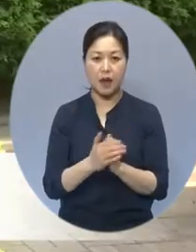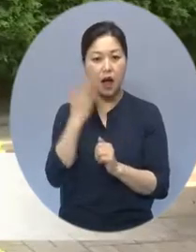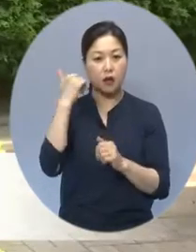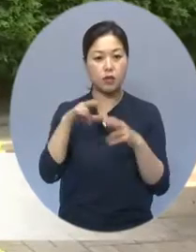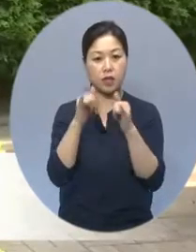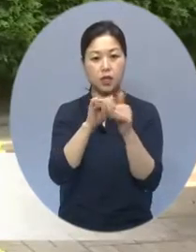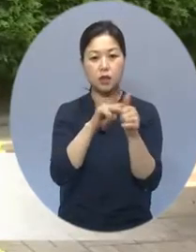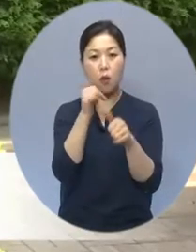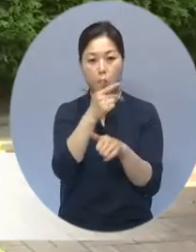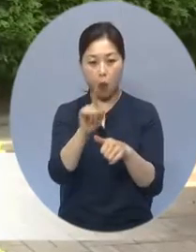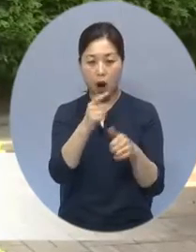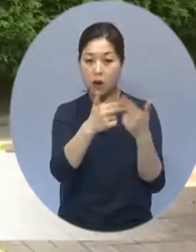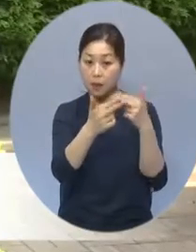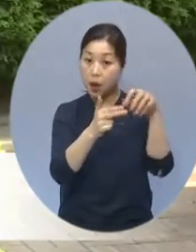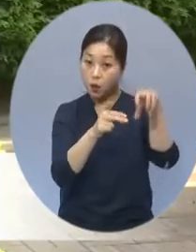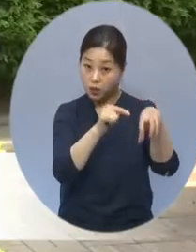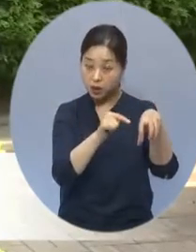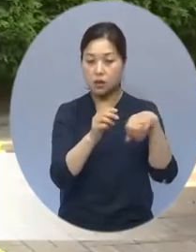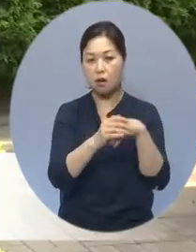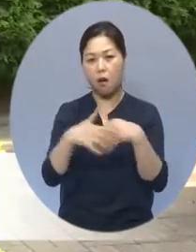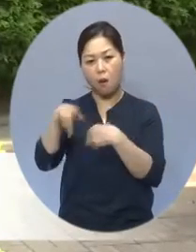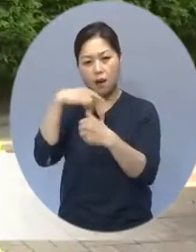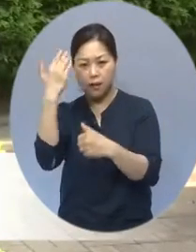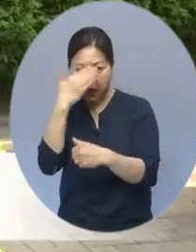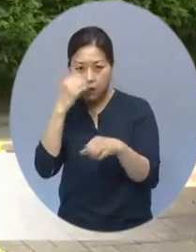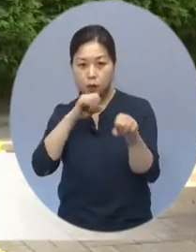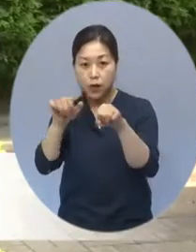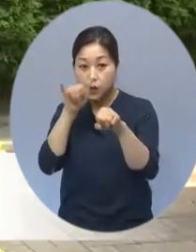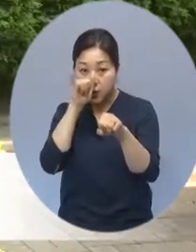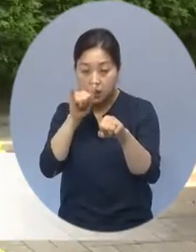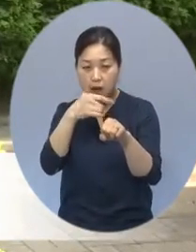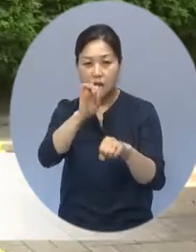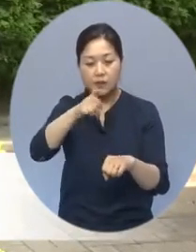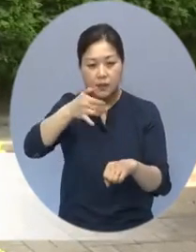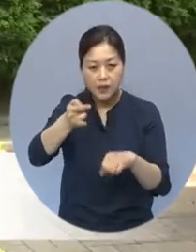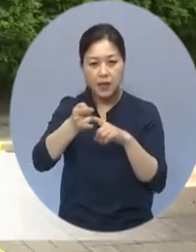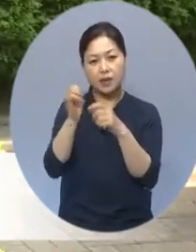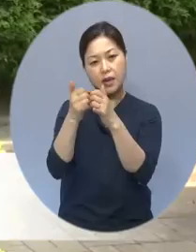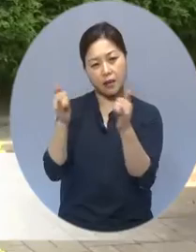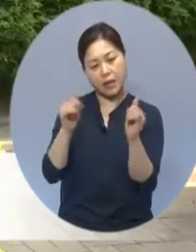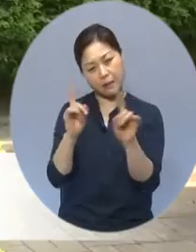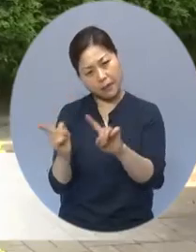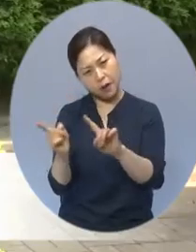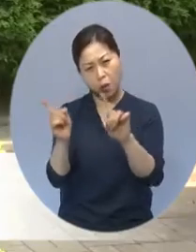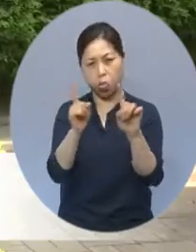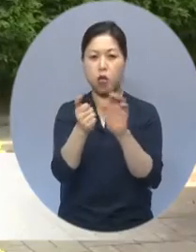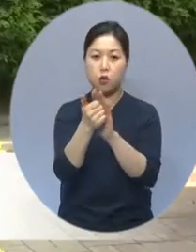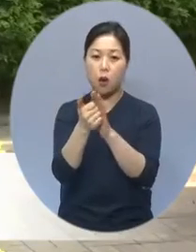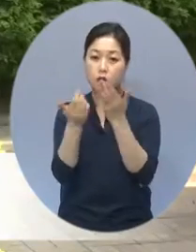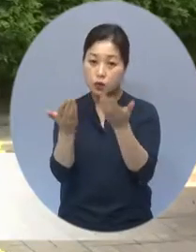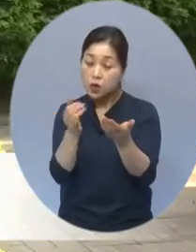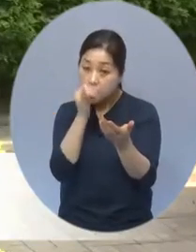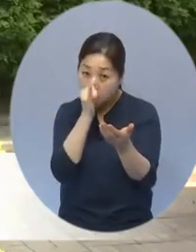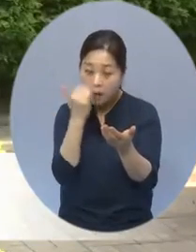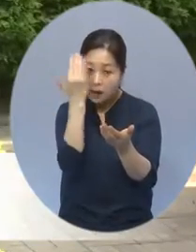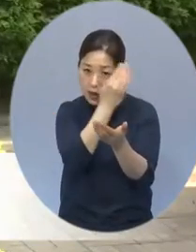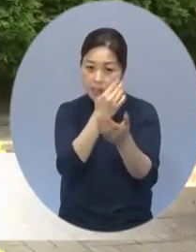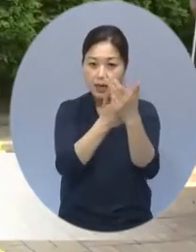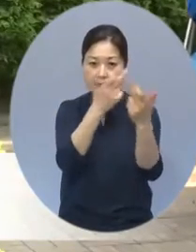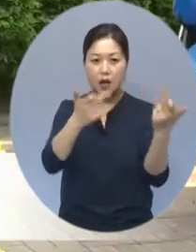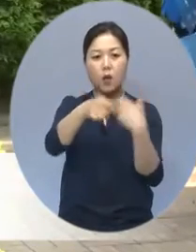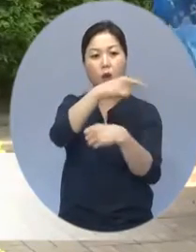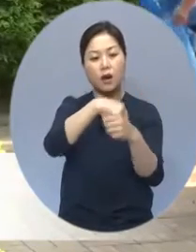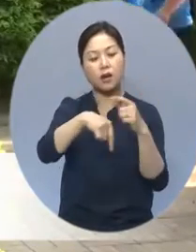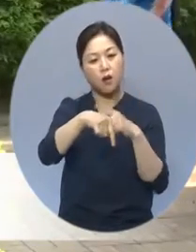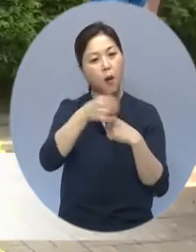한국장애인정보화협회에서 이런 자연정화 활동을 펼침으로 인해서 김제 시민들의 피로도를 조금이라도 낮추고 상쾌한 자연환경을